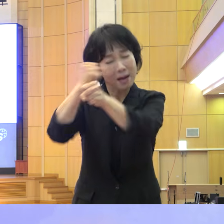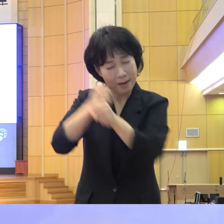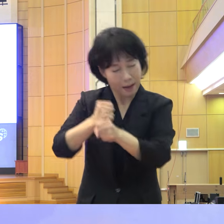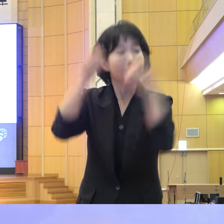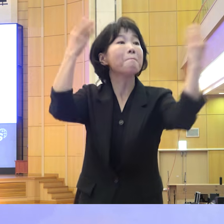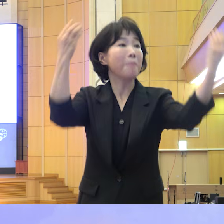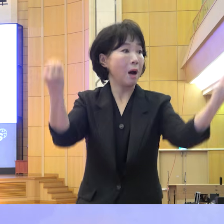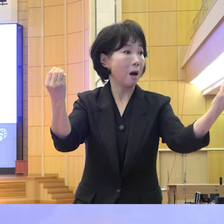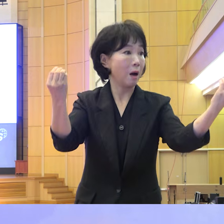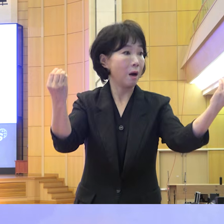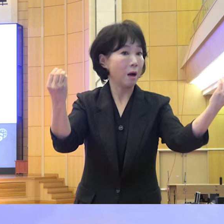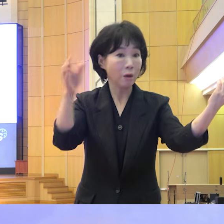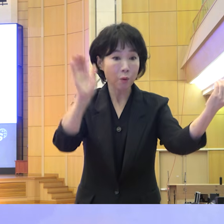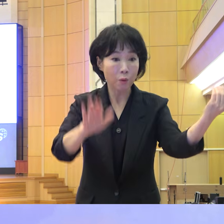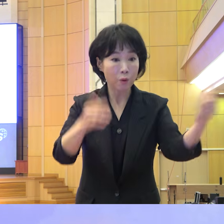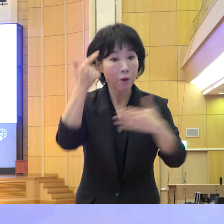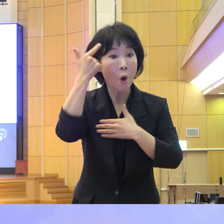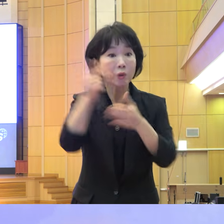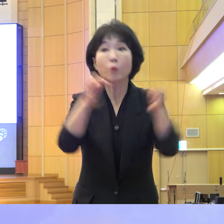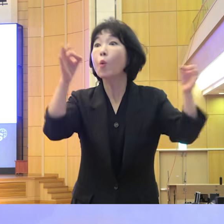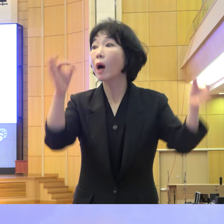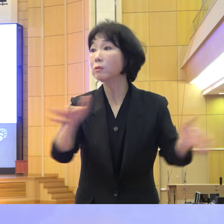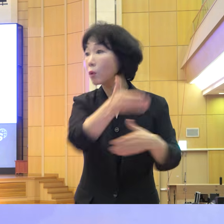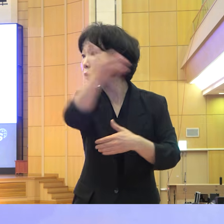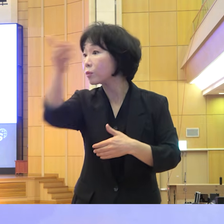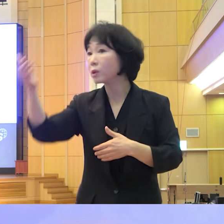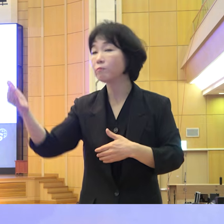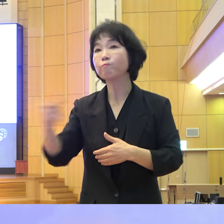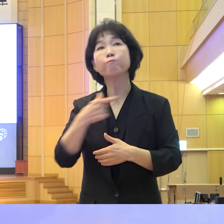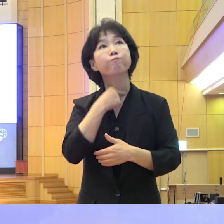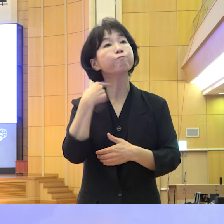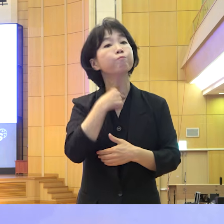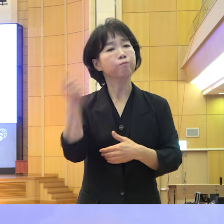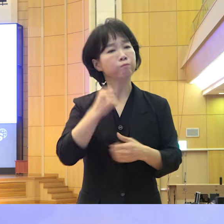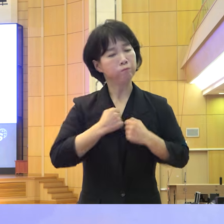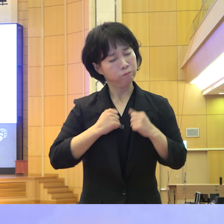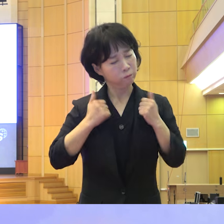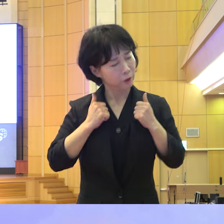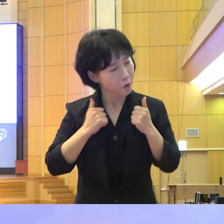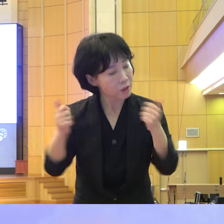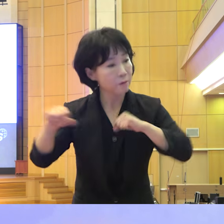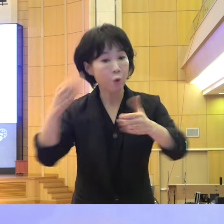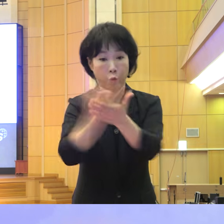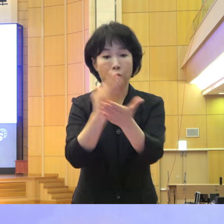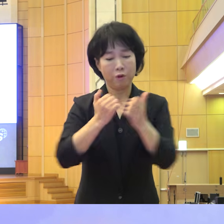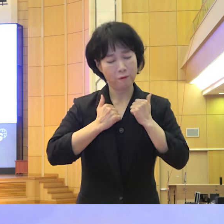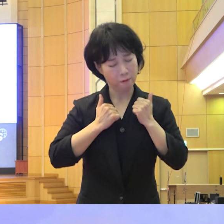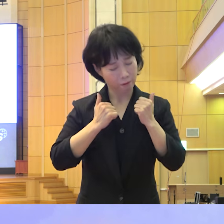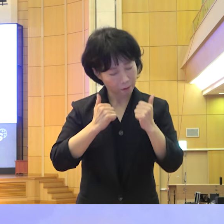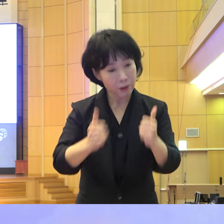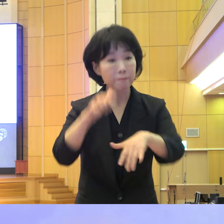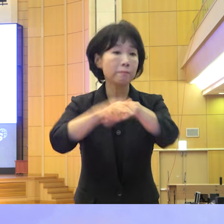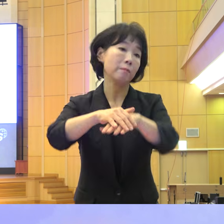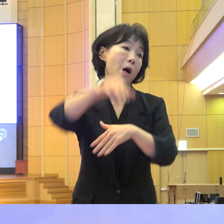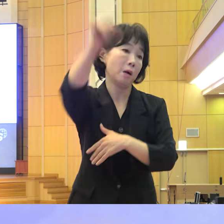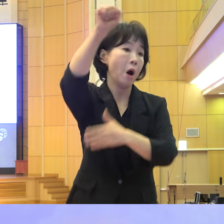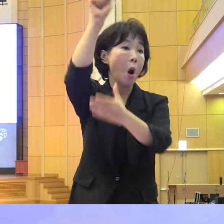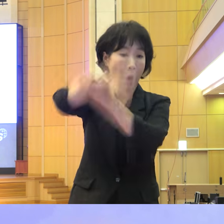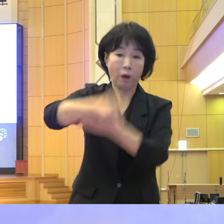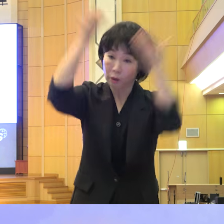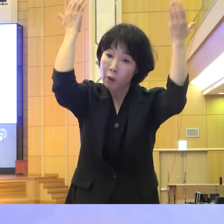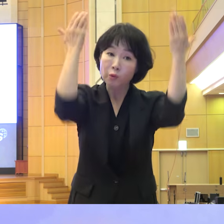하나님도 그렇게 일하셨듯이 엿새 동안은 여러분들이 뭘 하든지 열심히 일도 하고 돈도 벌고 좌우간